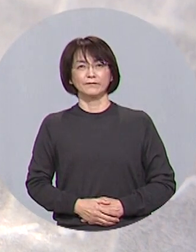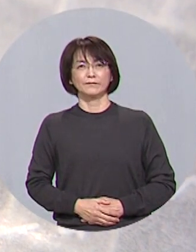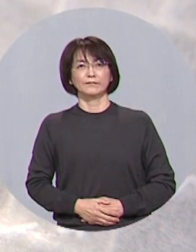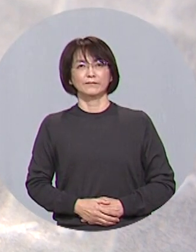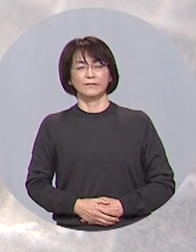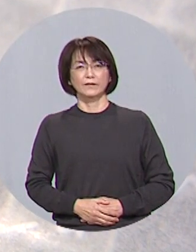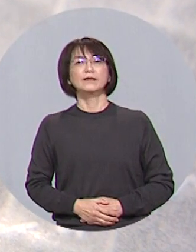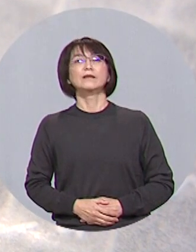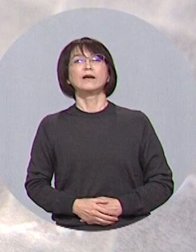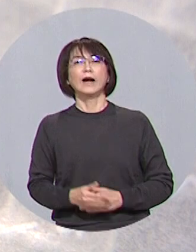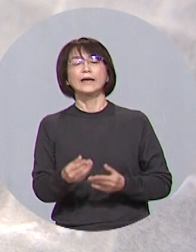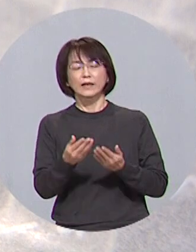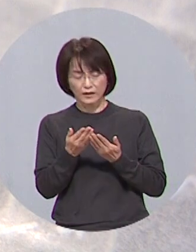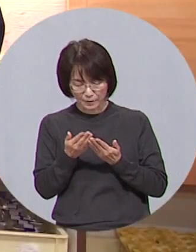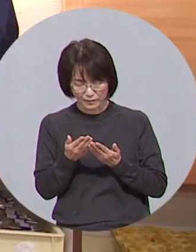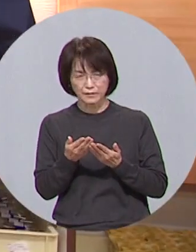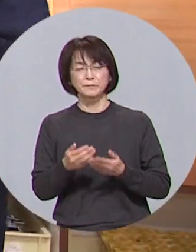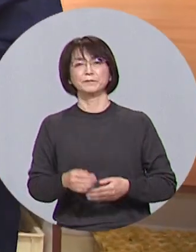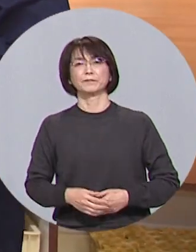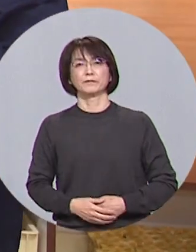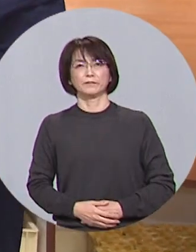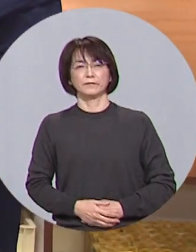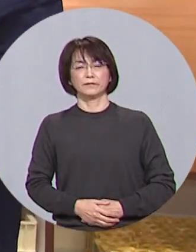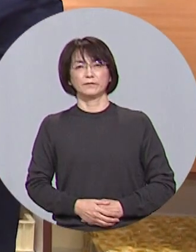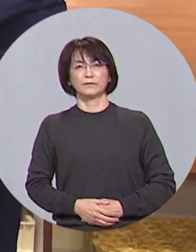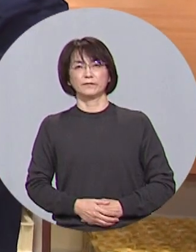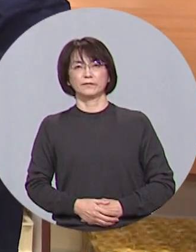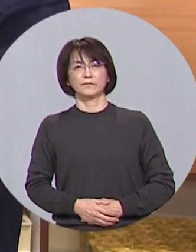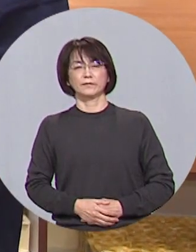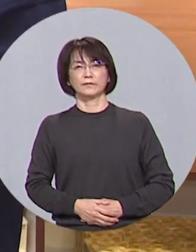いただきます。 いただきます。 ありがとう